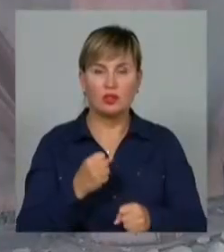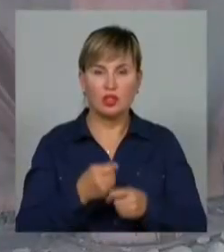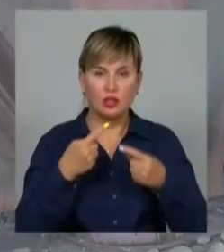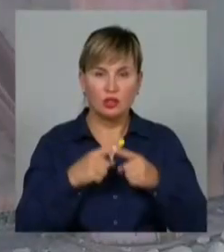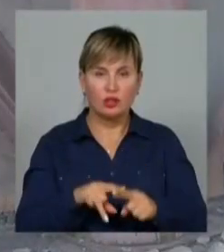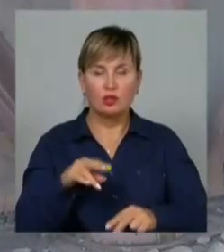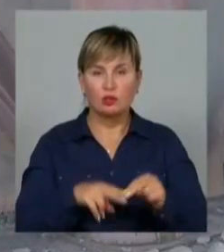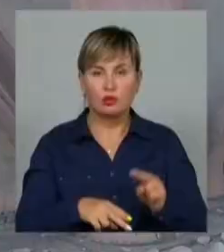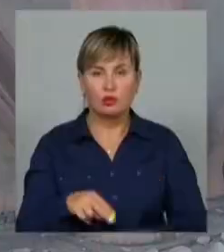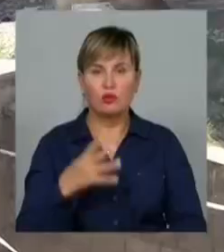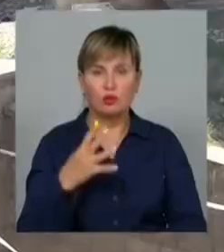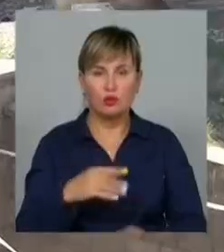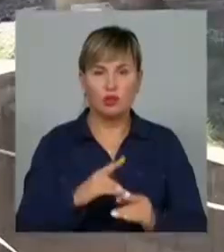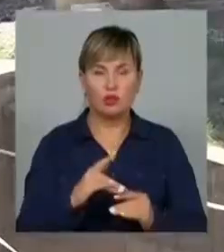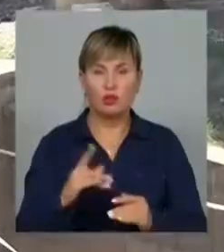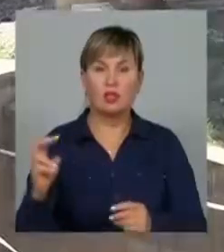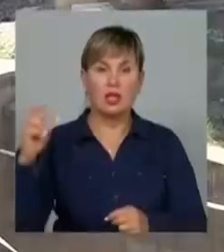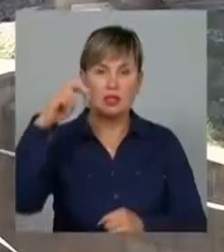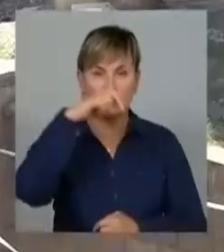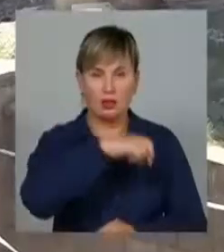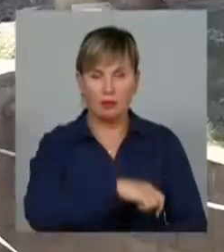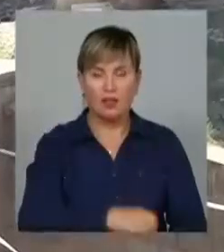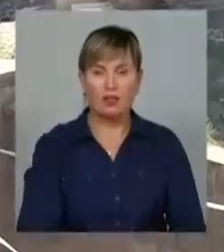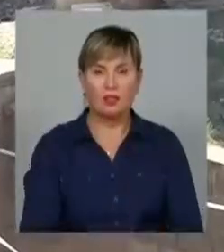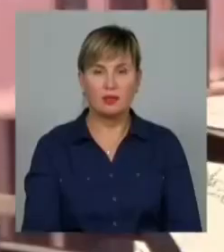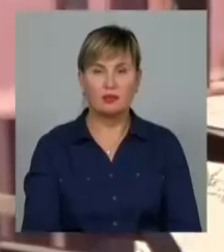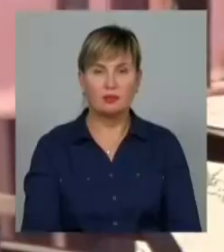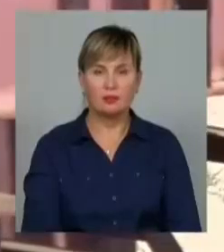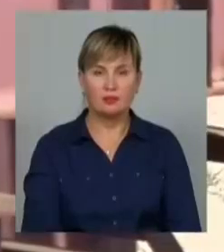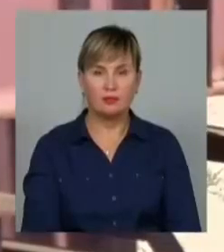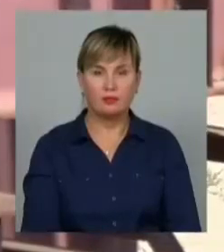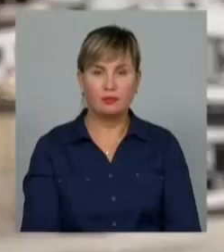сети и строят 4 надземных пешеходных перехода.